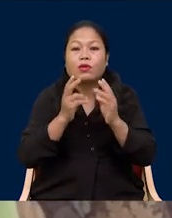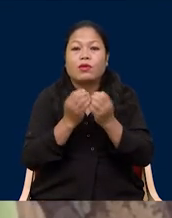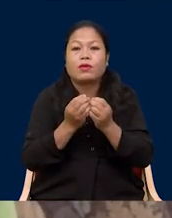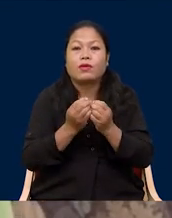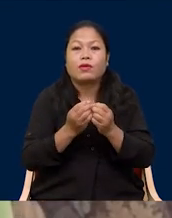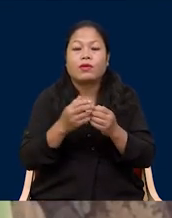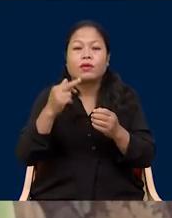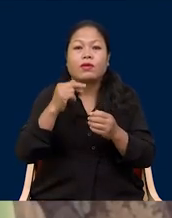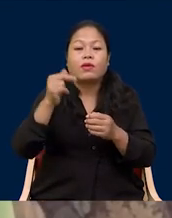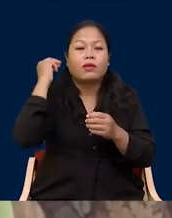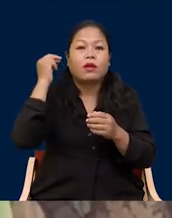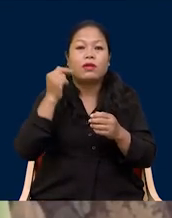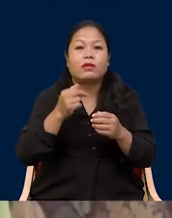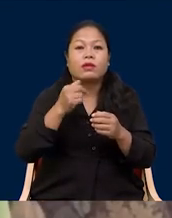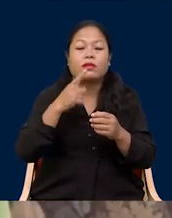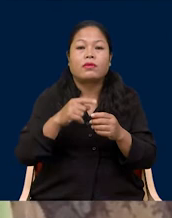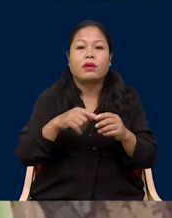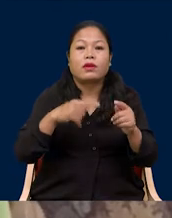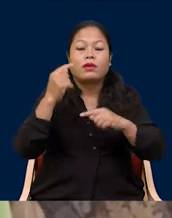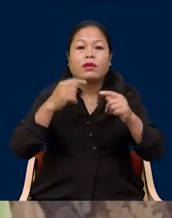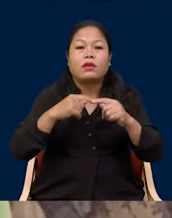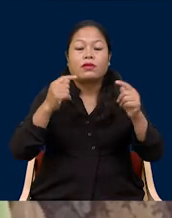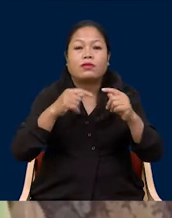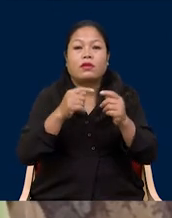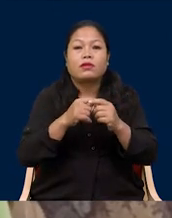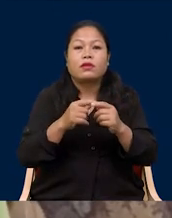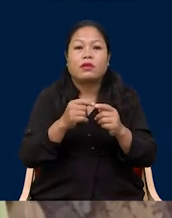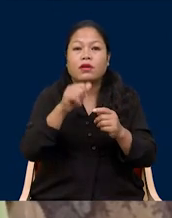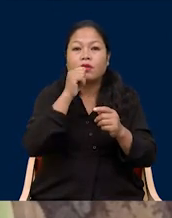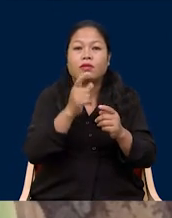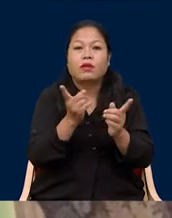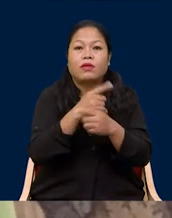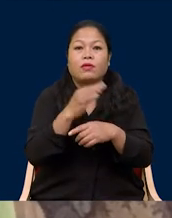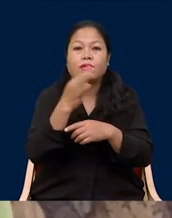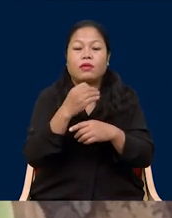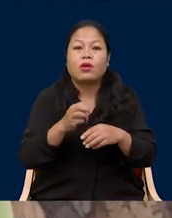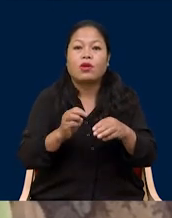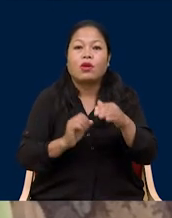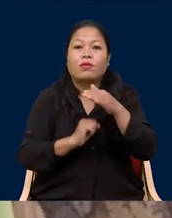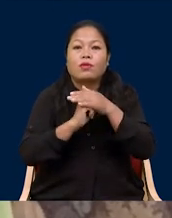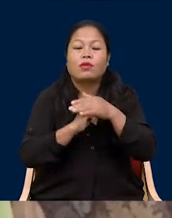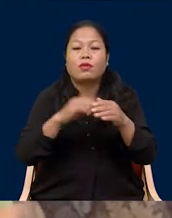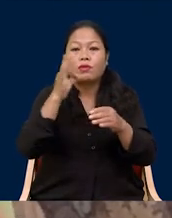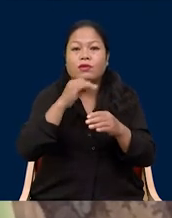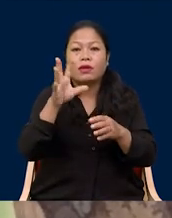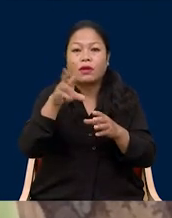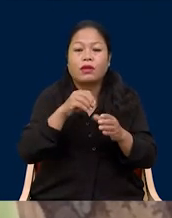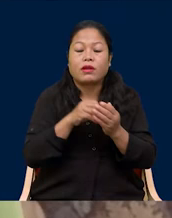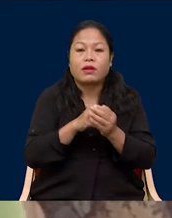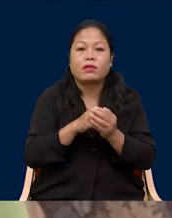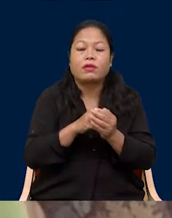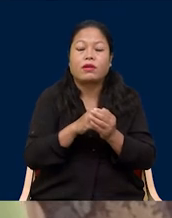देख्छु भने राजनीतिमा चाहिँ जसरी जलवायु परिवर्तनलाई मुख्य विषय बनाएर लिएको छ